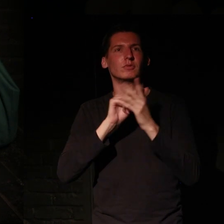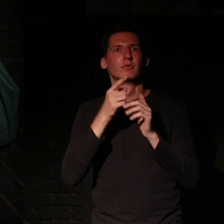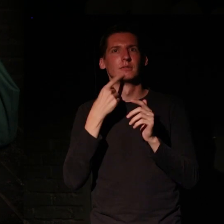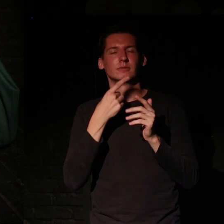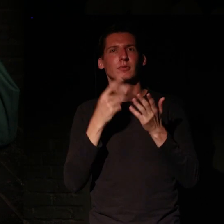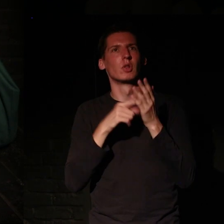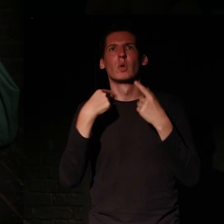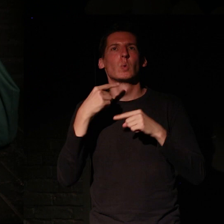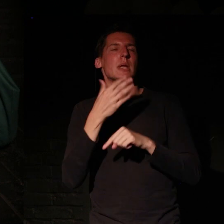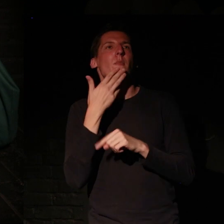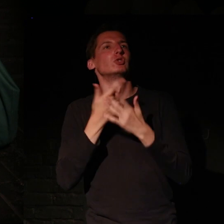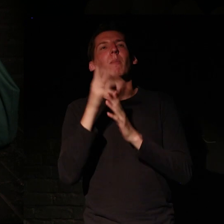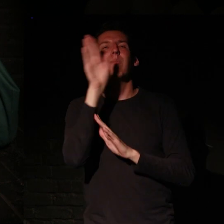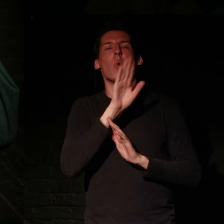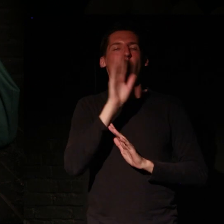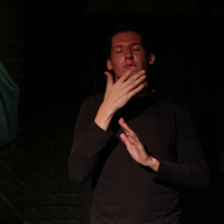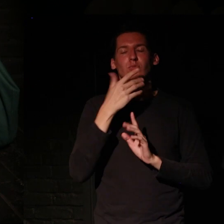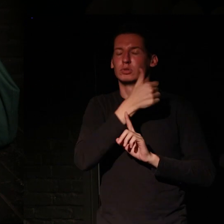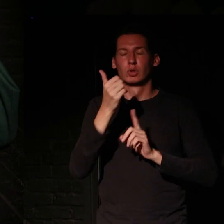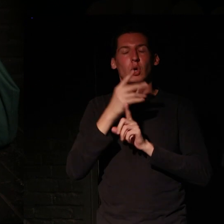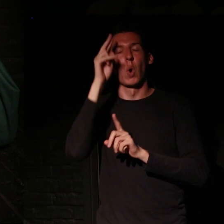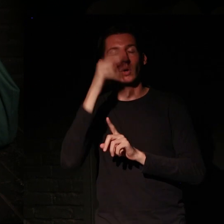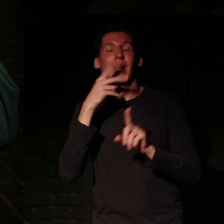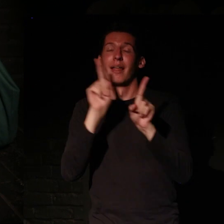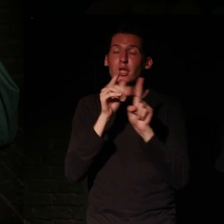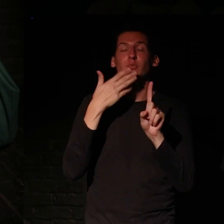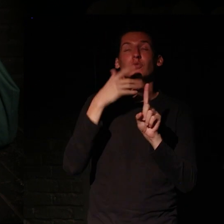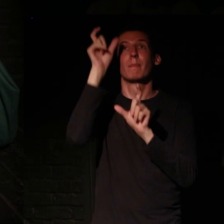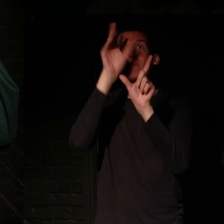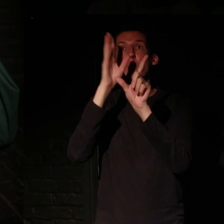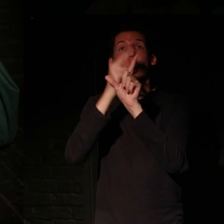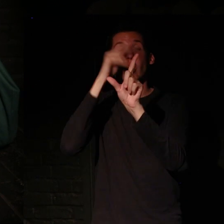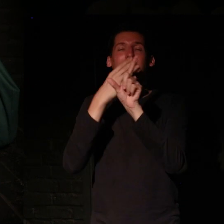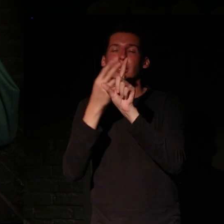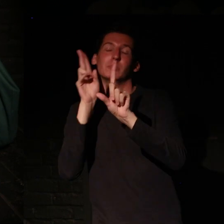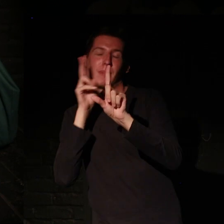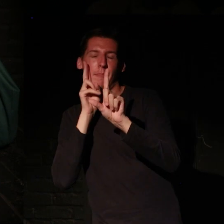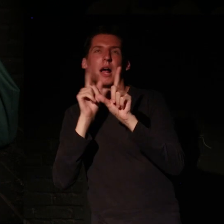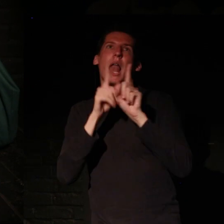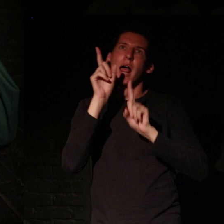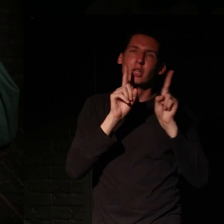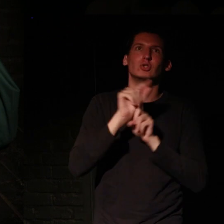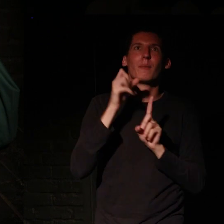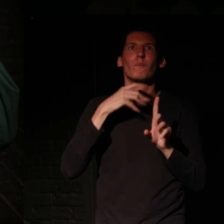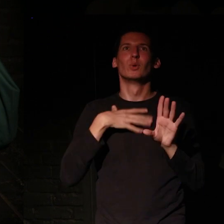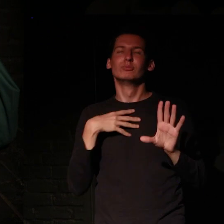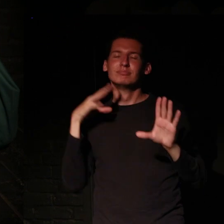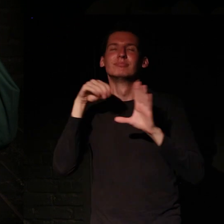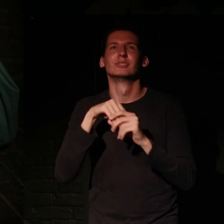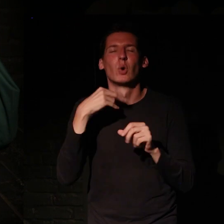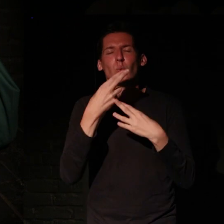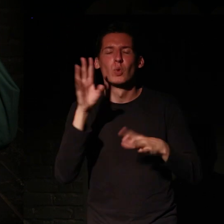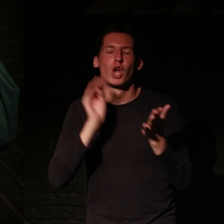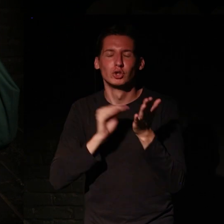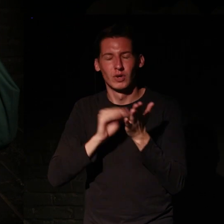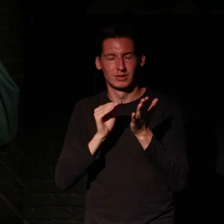językowym. Nie mówi się o Bogu tylko jako o Ojcu, ale także jako o Matce. Ale znowu tutaj wchodzą też różne